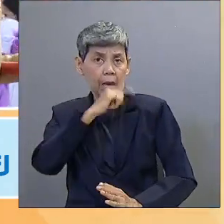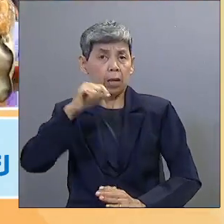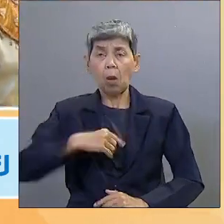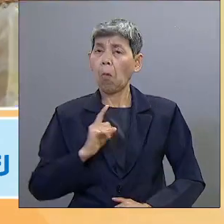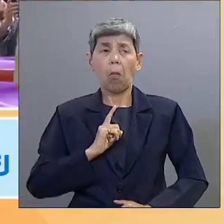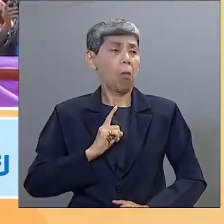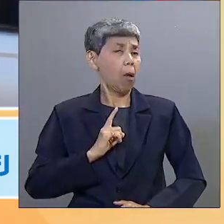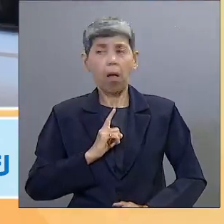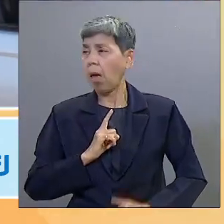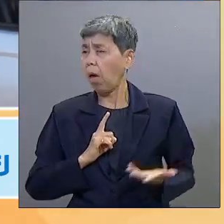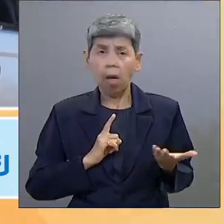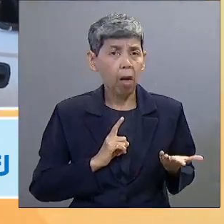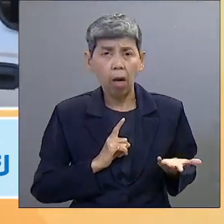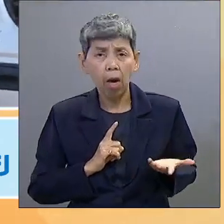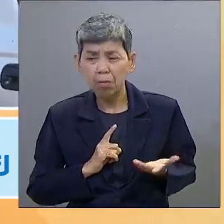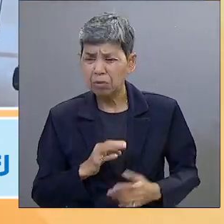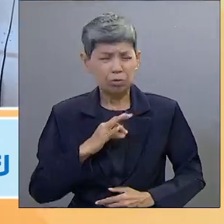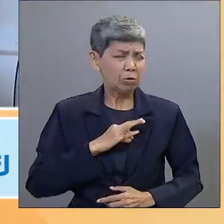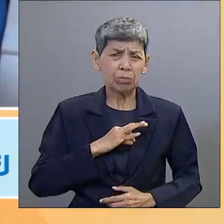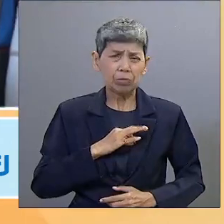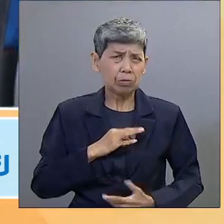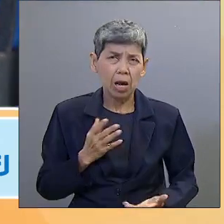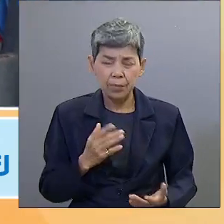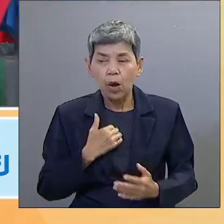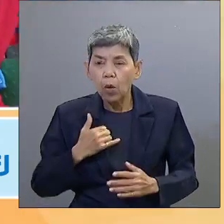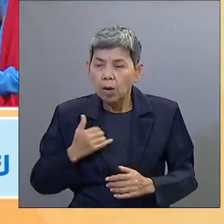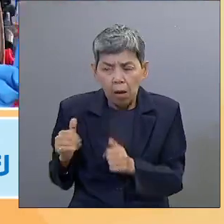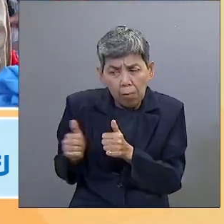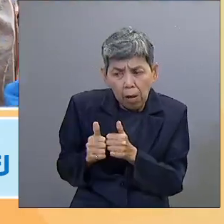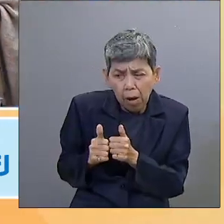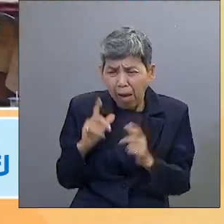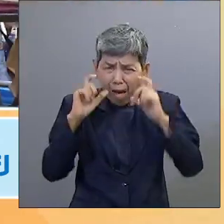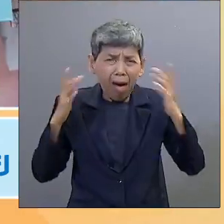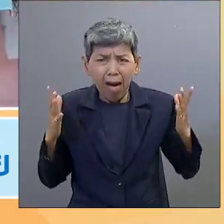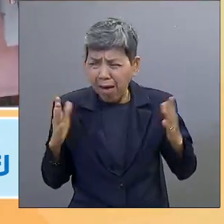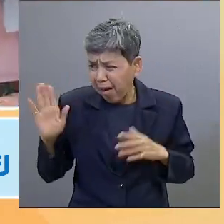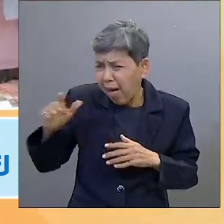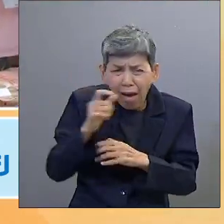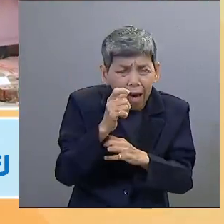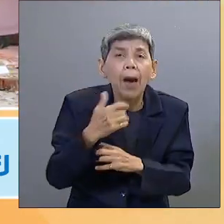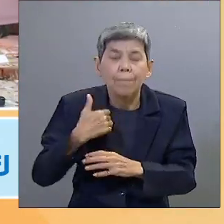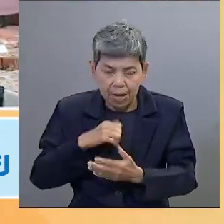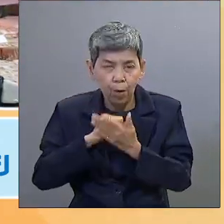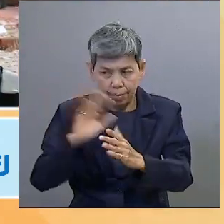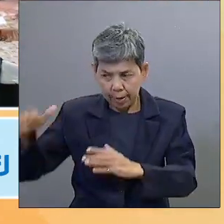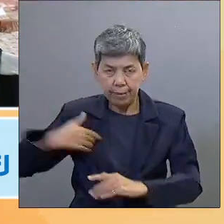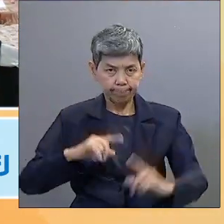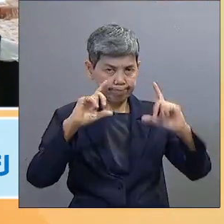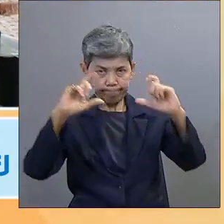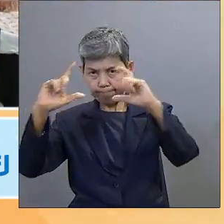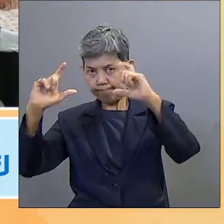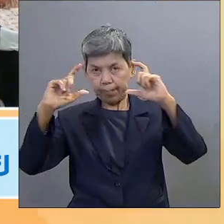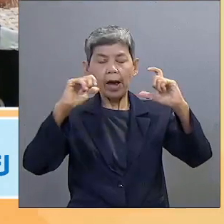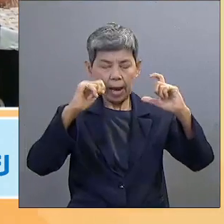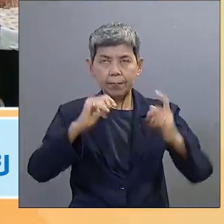เดียวแล้วพบว่าไม่ถูกใจหรือคนไปข้างๆถ่ายรูปไม่ได้ในงานเขามีบริการ อันนี้ใช้เงินแก้ปัญห